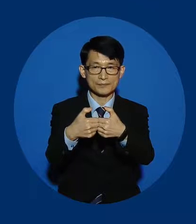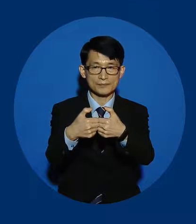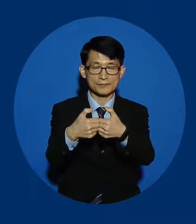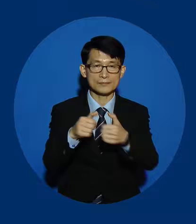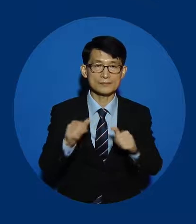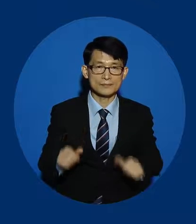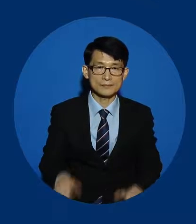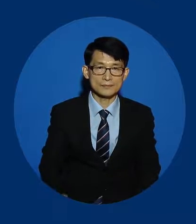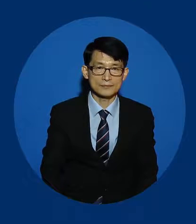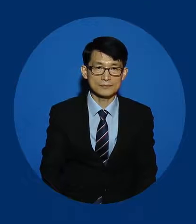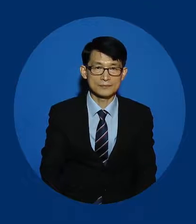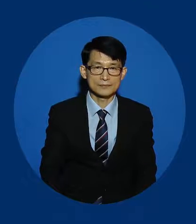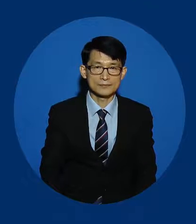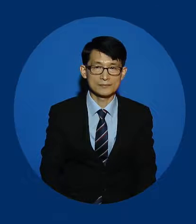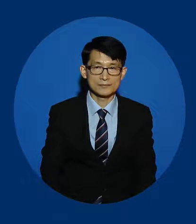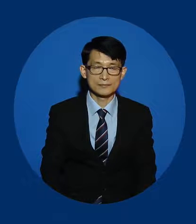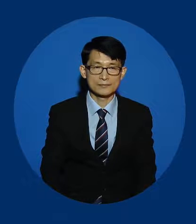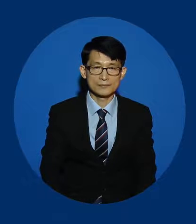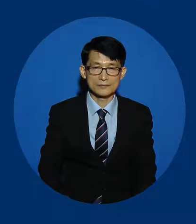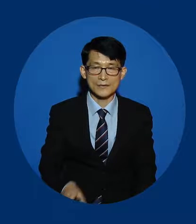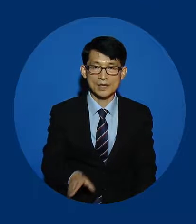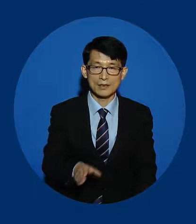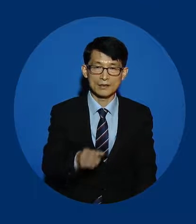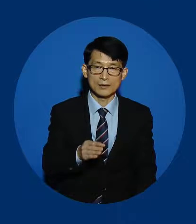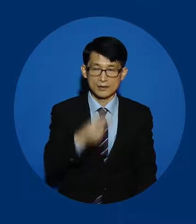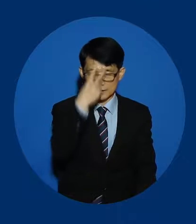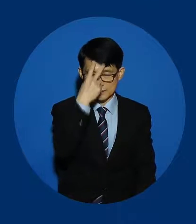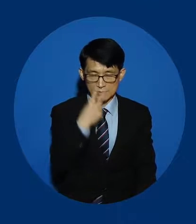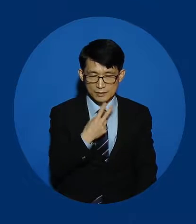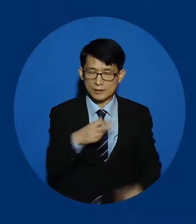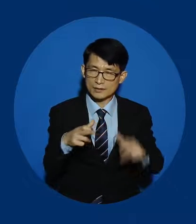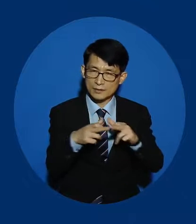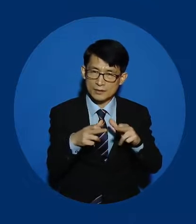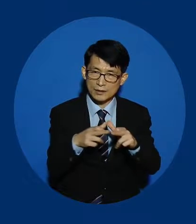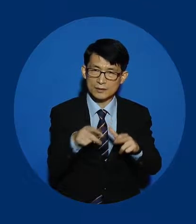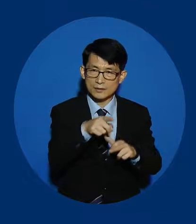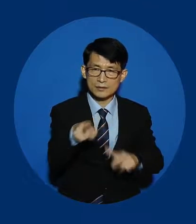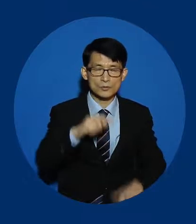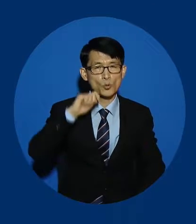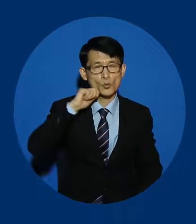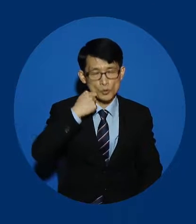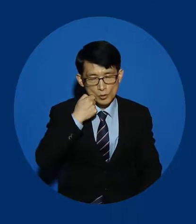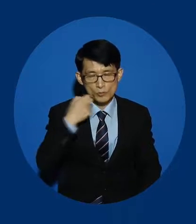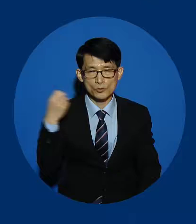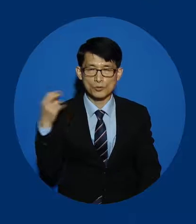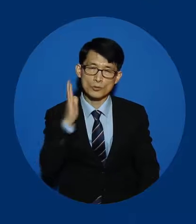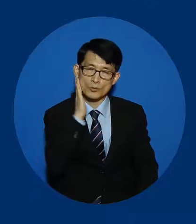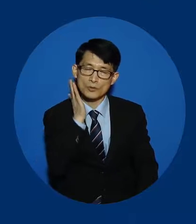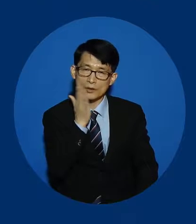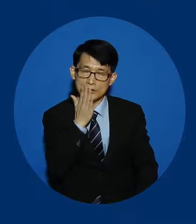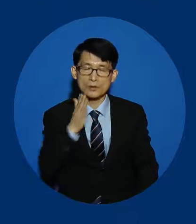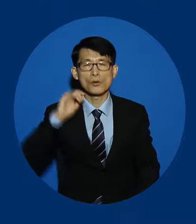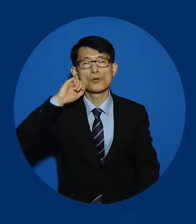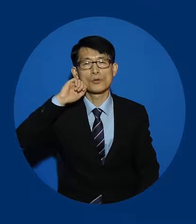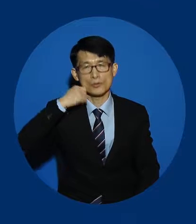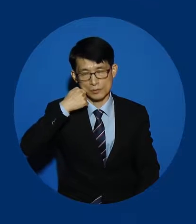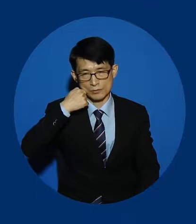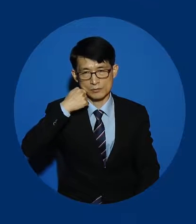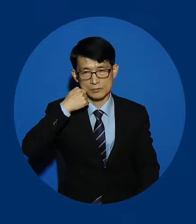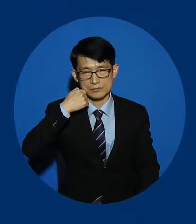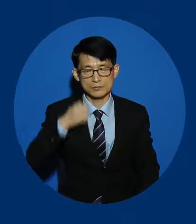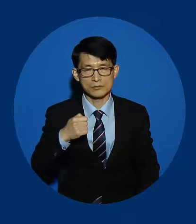사실 질병 상담 시각장애도 어려움을 많이 겪었을 거라고 봐요. 청각장애도 그렇고 특히 청각장애 같은 경우는 저희가 민원을